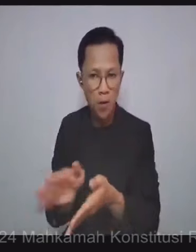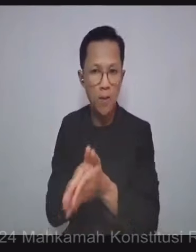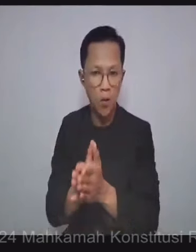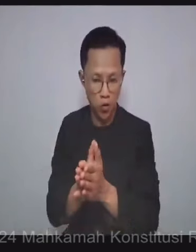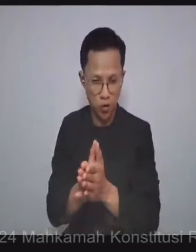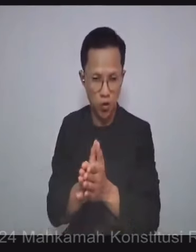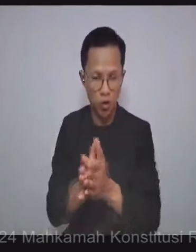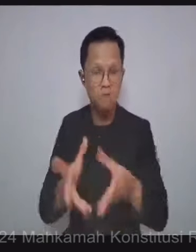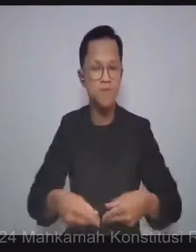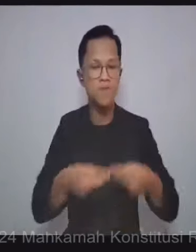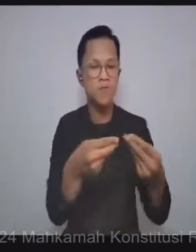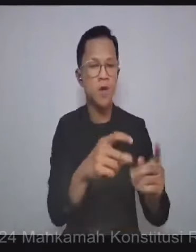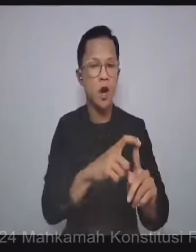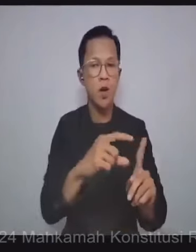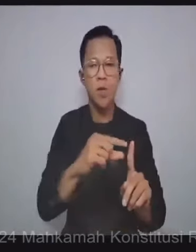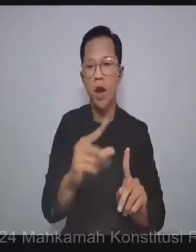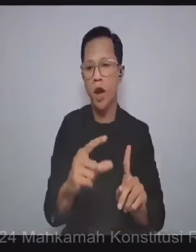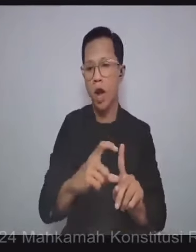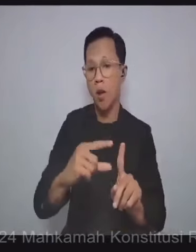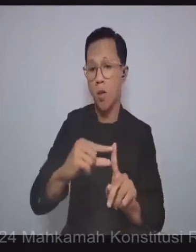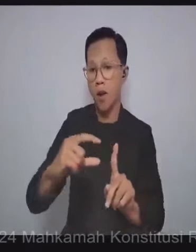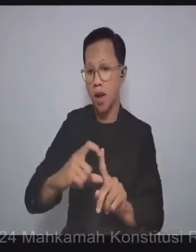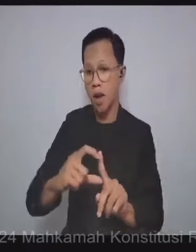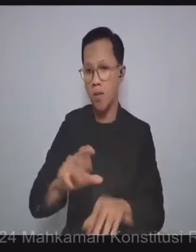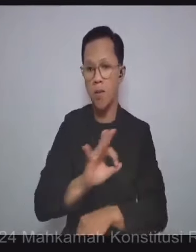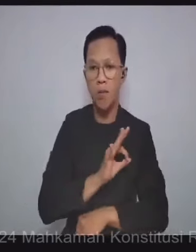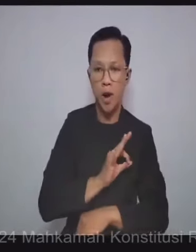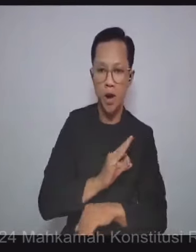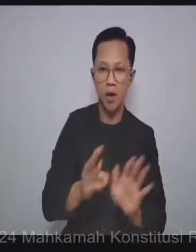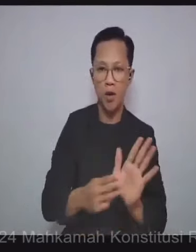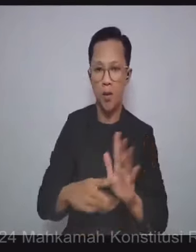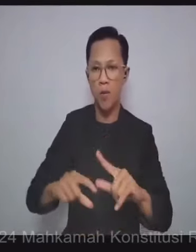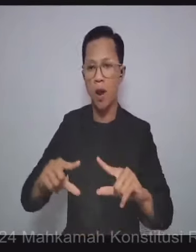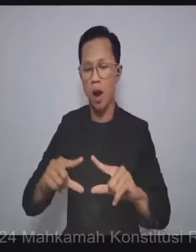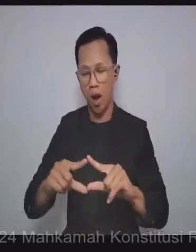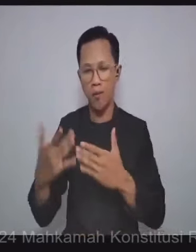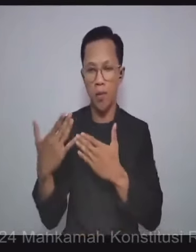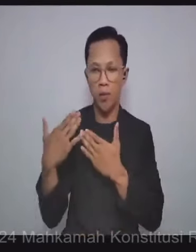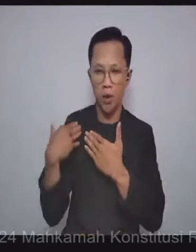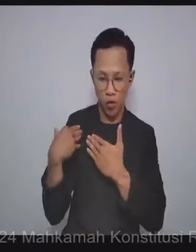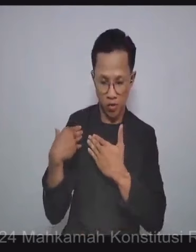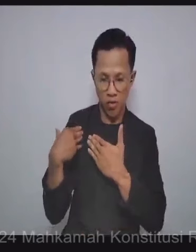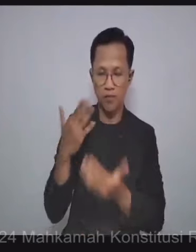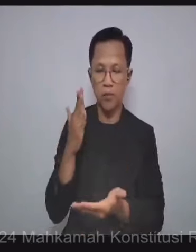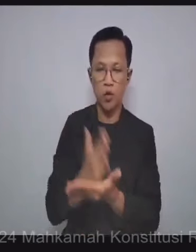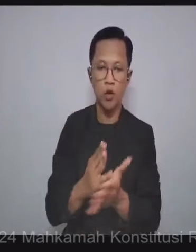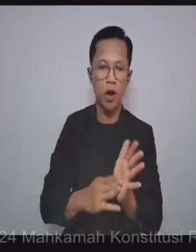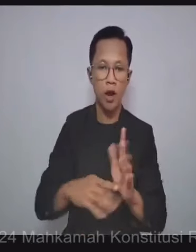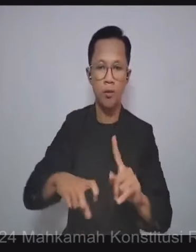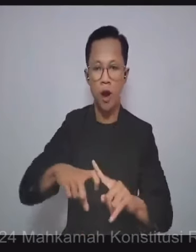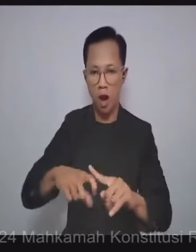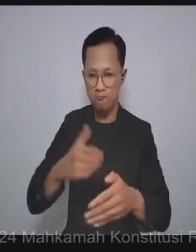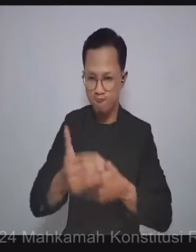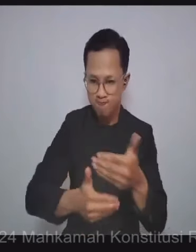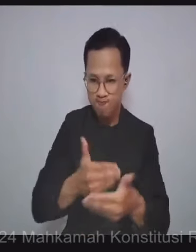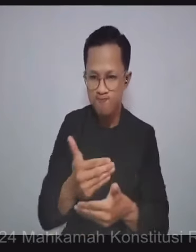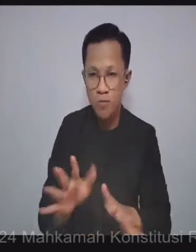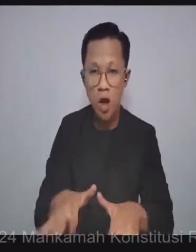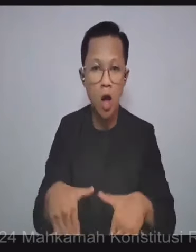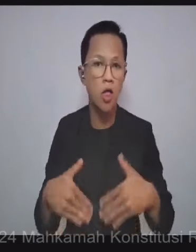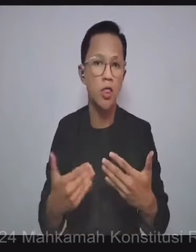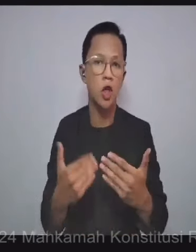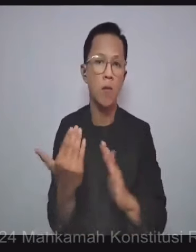DPR DPD presiden dan Mahkamah Agung sebagai pihak yang dianggap bertanggung jawab dalam menerapkan putusan MK atau menerapkan penasiran atas perubahan norma